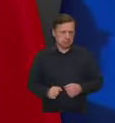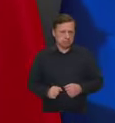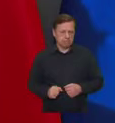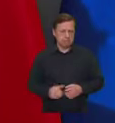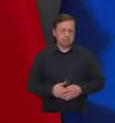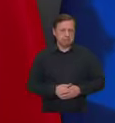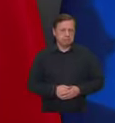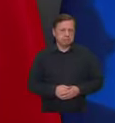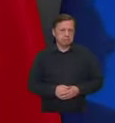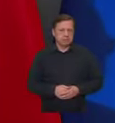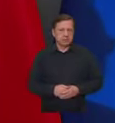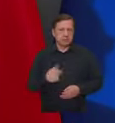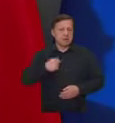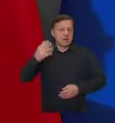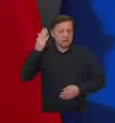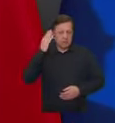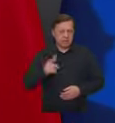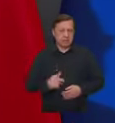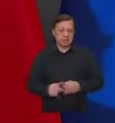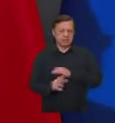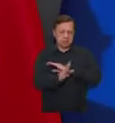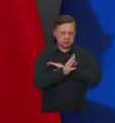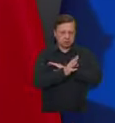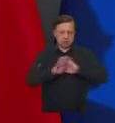życie. Jeżeli wiemy, że